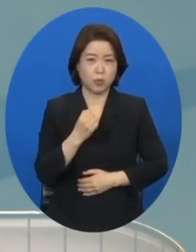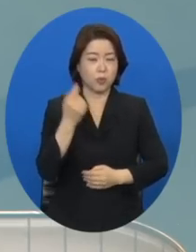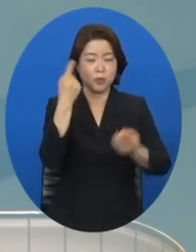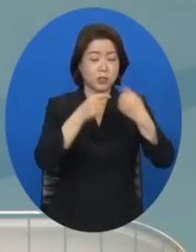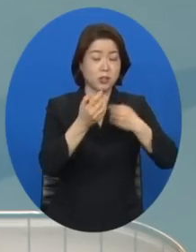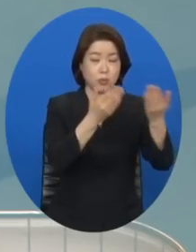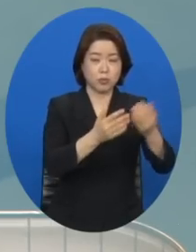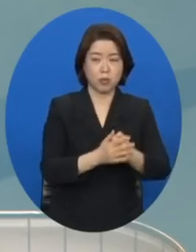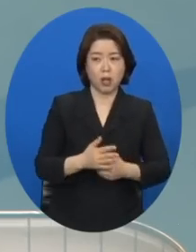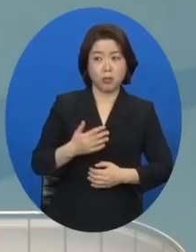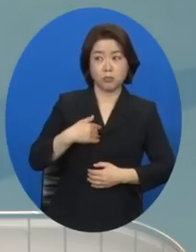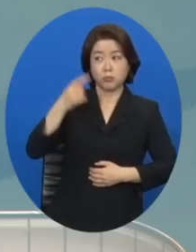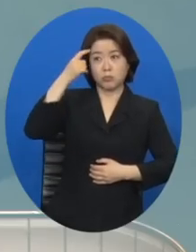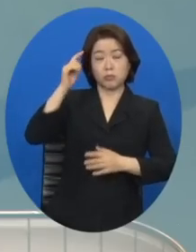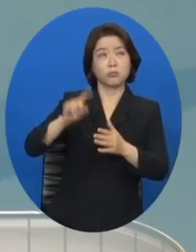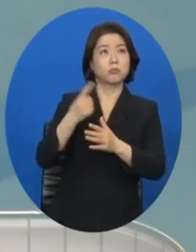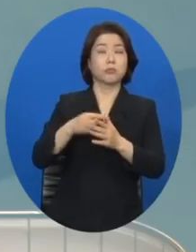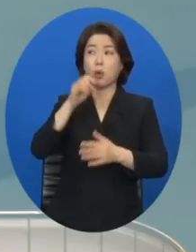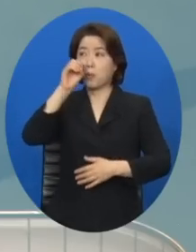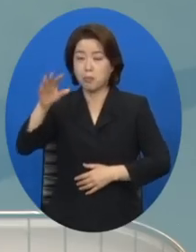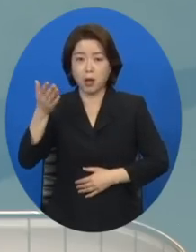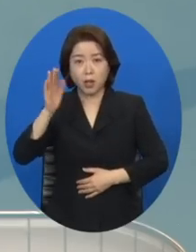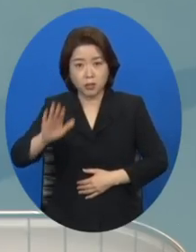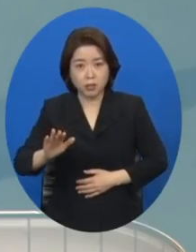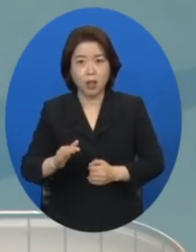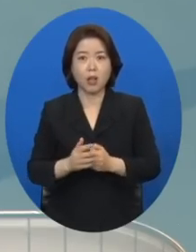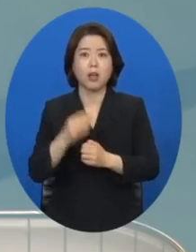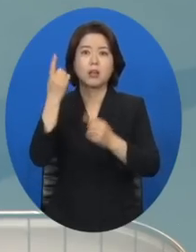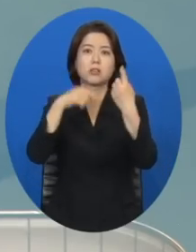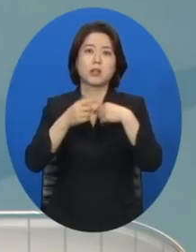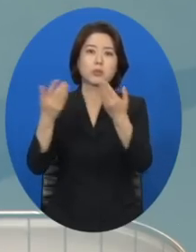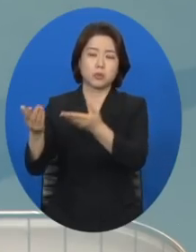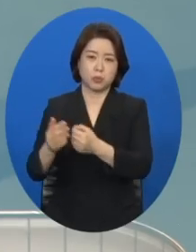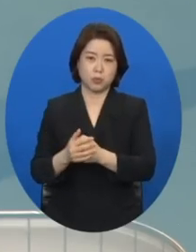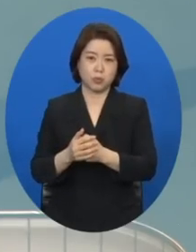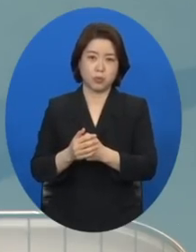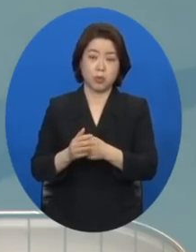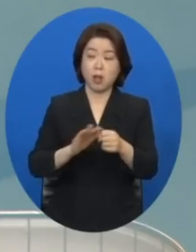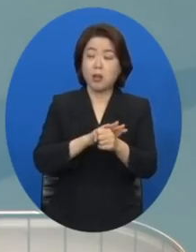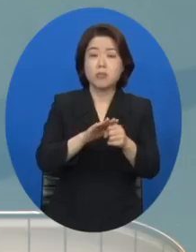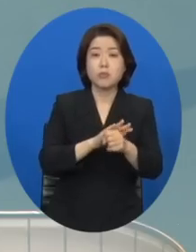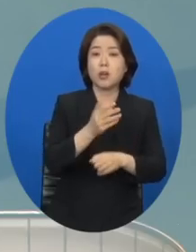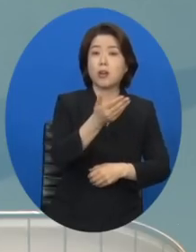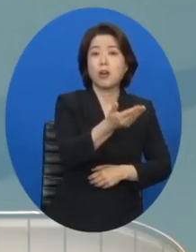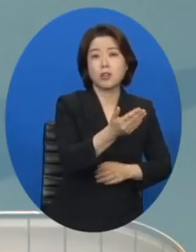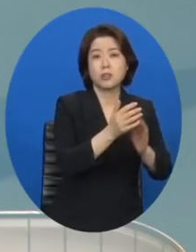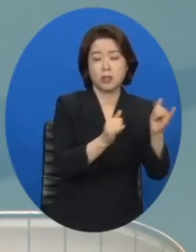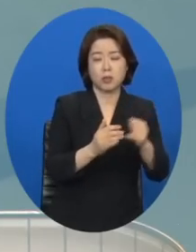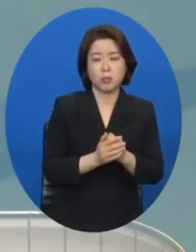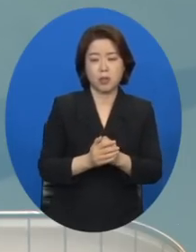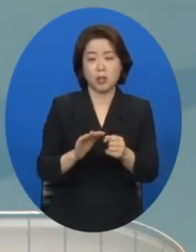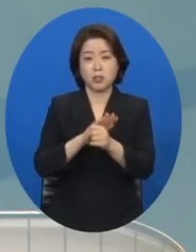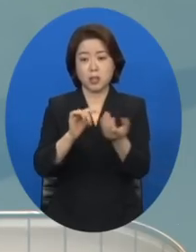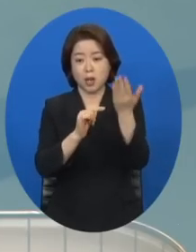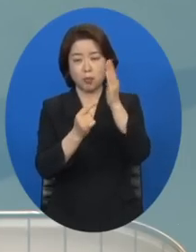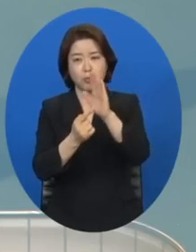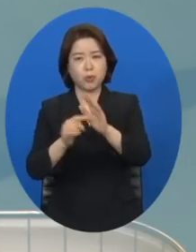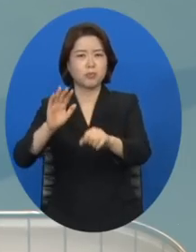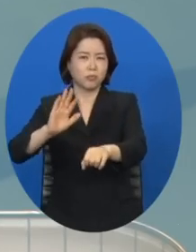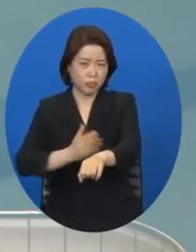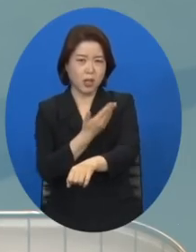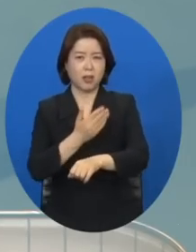전혀 의도하지 않은 것인데 사랑한다고 하면서 왜 사랑의 표현을 그렇게 못하는 것인지